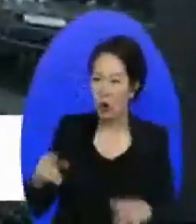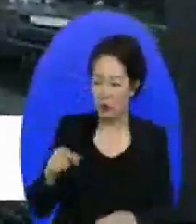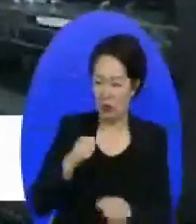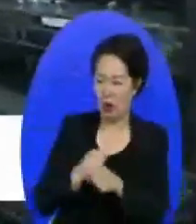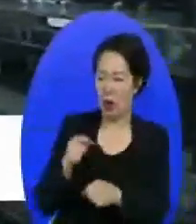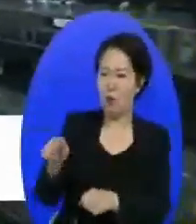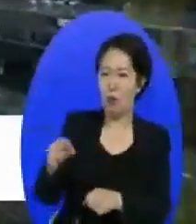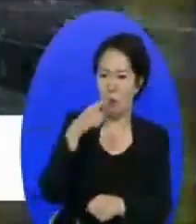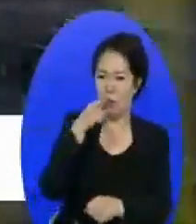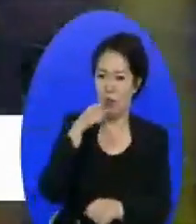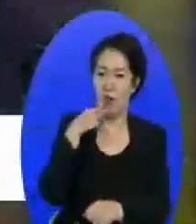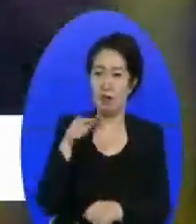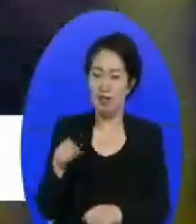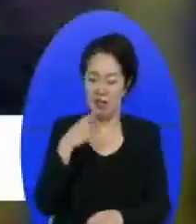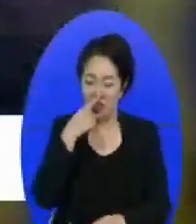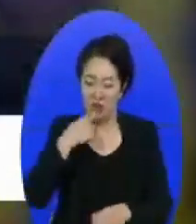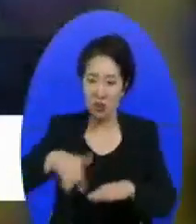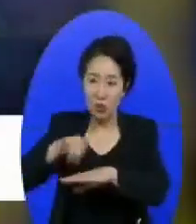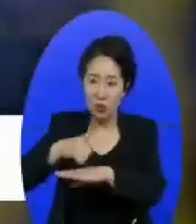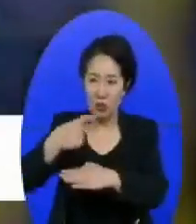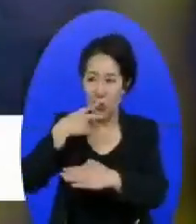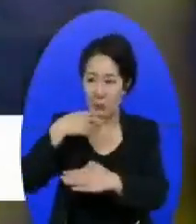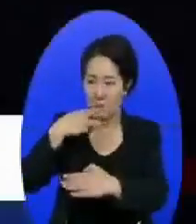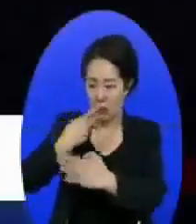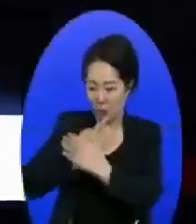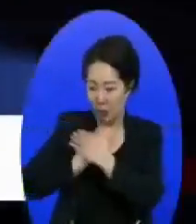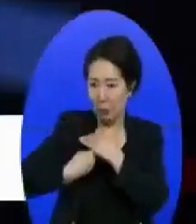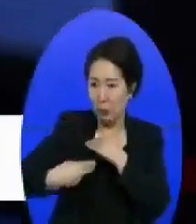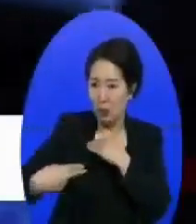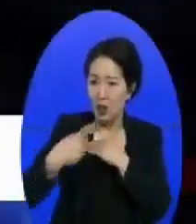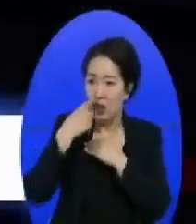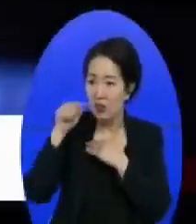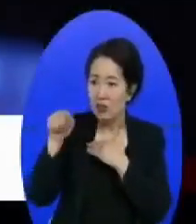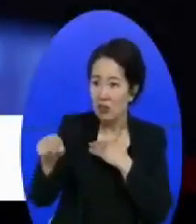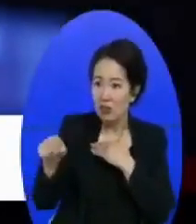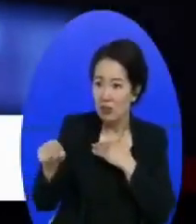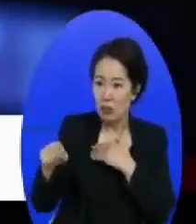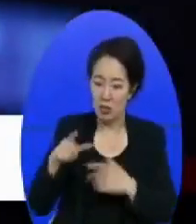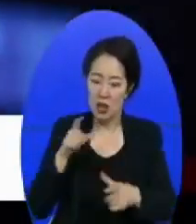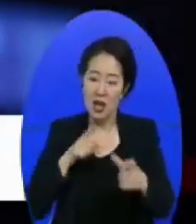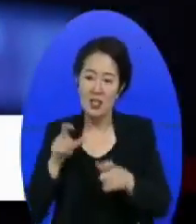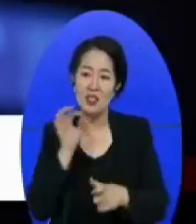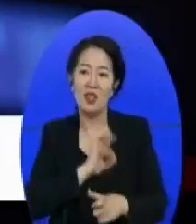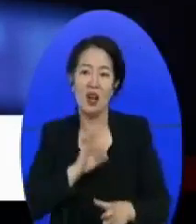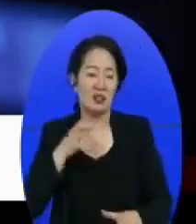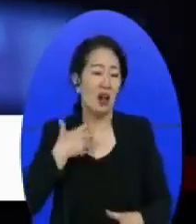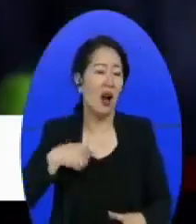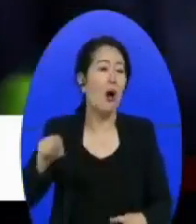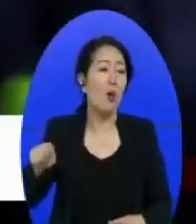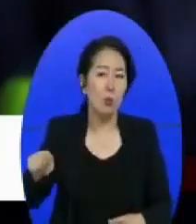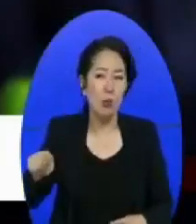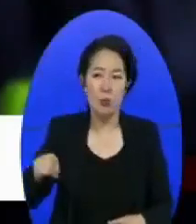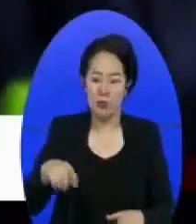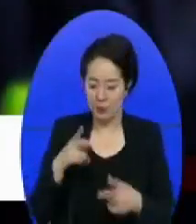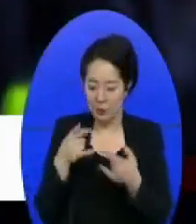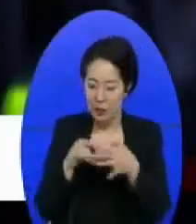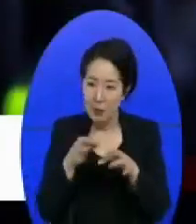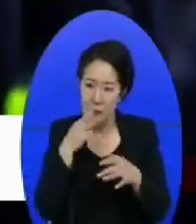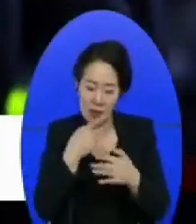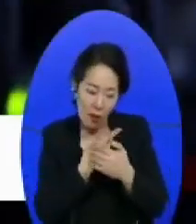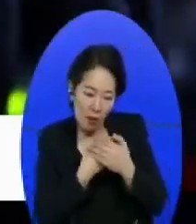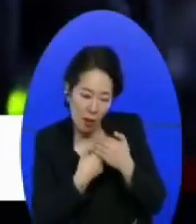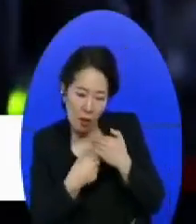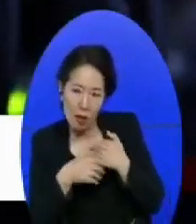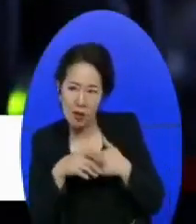гэж тодорхойлж байна. За хятад улс эдгээр мэдээллийг олж авснаараа эдийн засгийн үр ашиг олж авч байна. Өөрөөр хэлбэл хакердж авсан